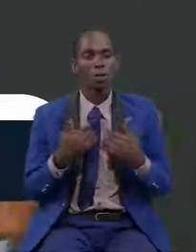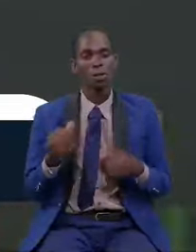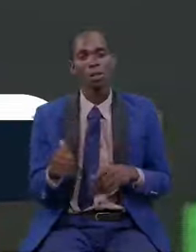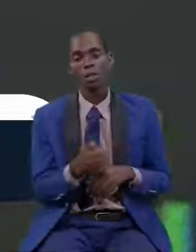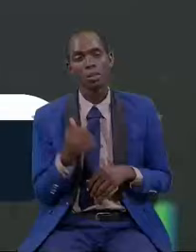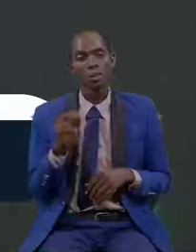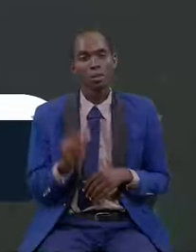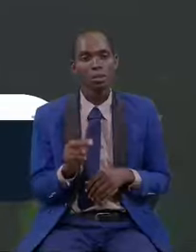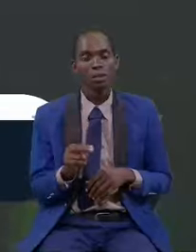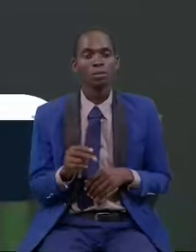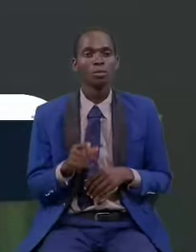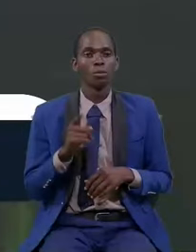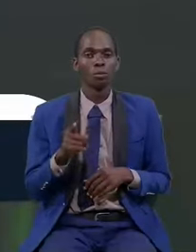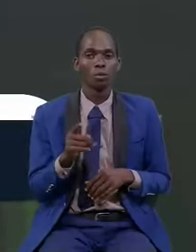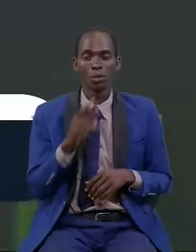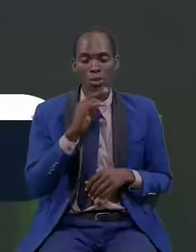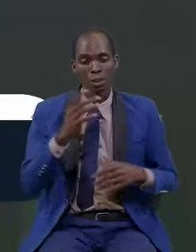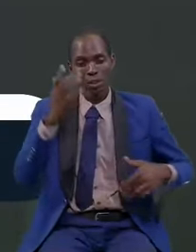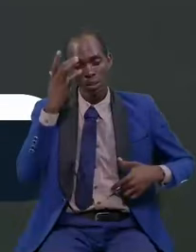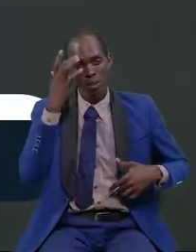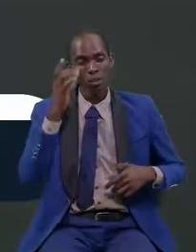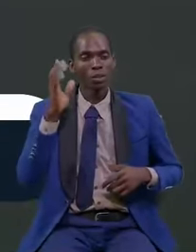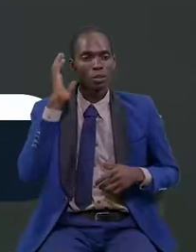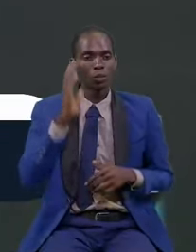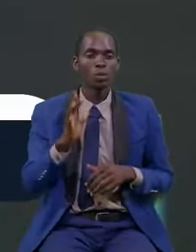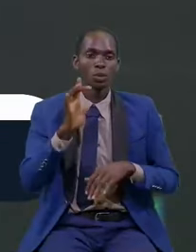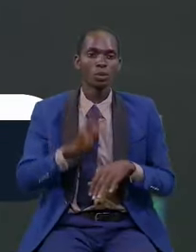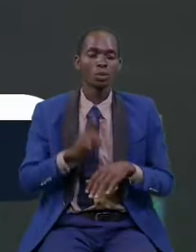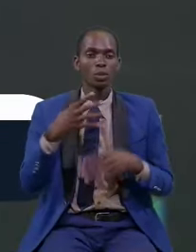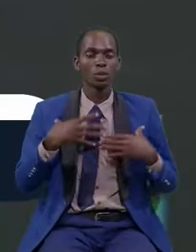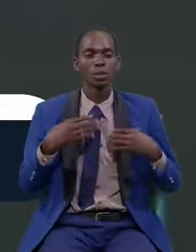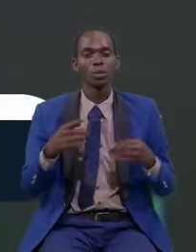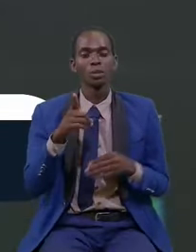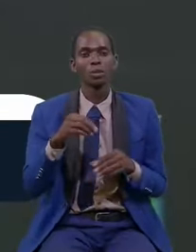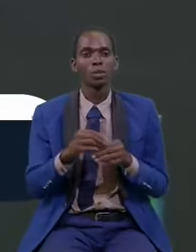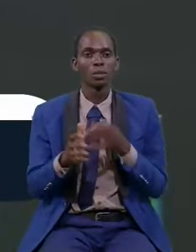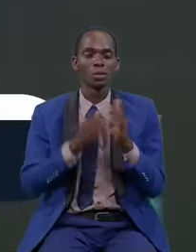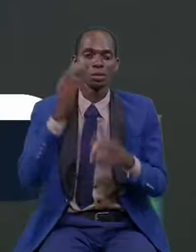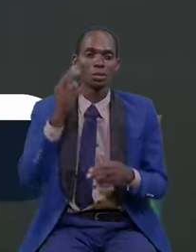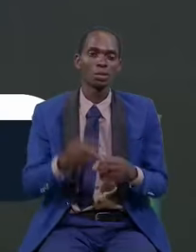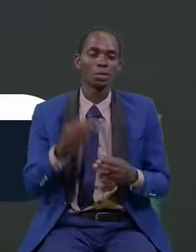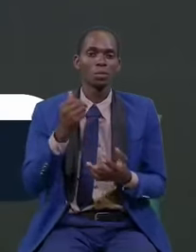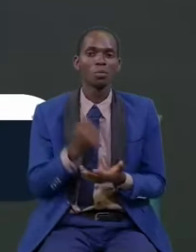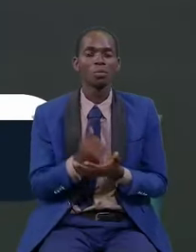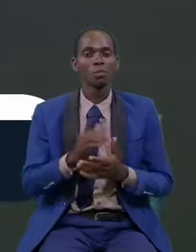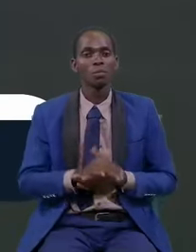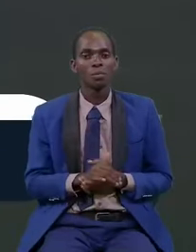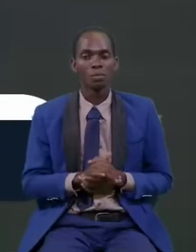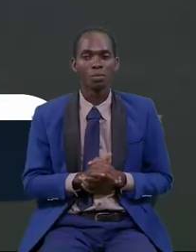êtes malade, il viendra à vos côtés, vous touchera et il vous guérira au nom de Jésus-Christ. Que